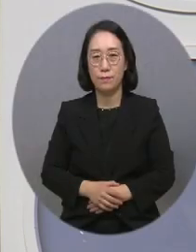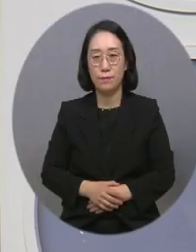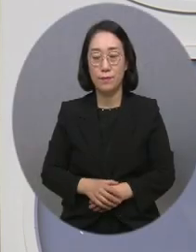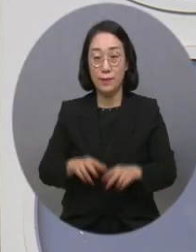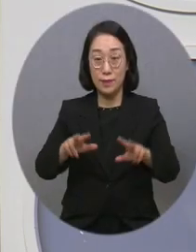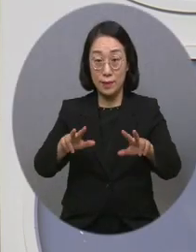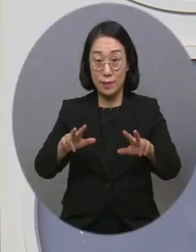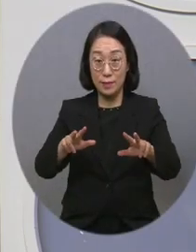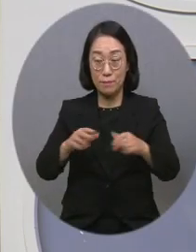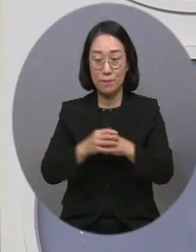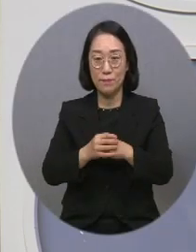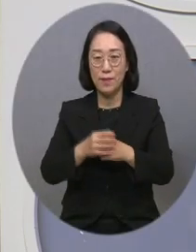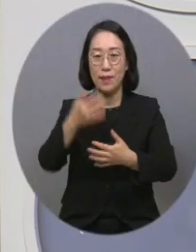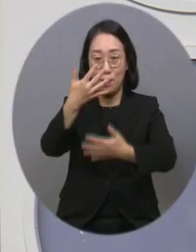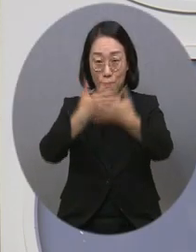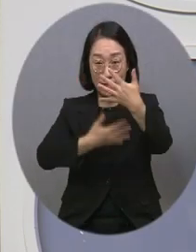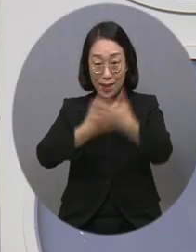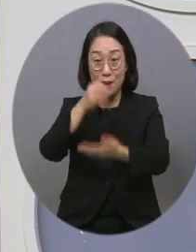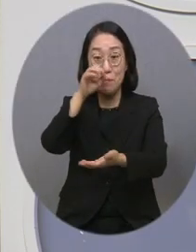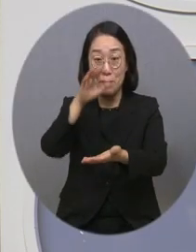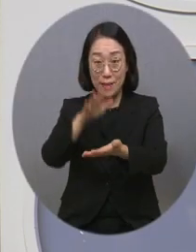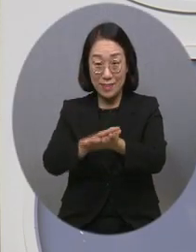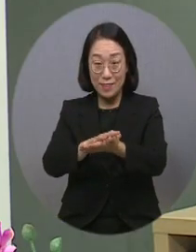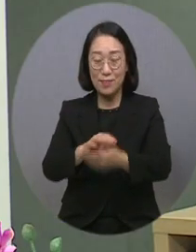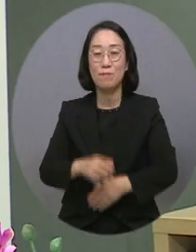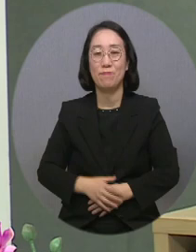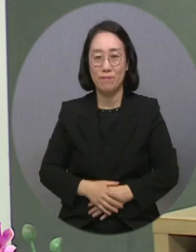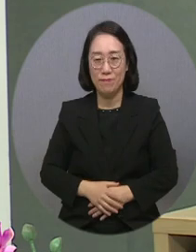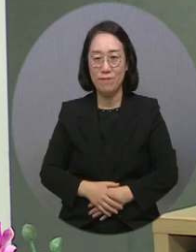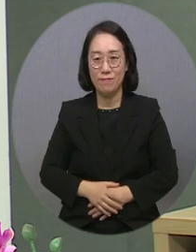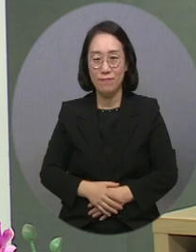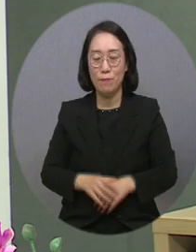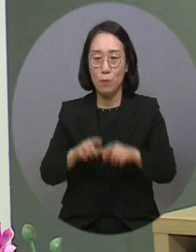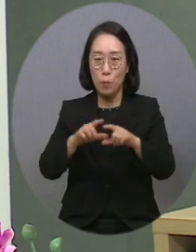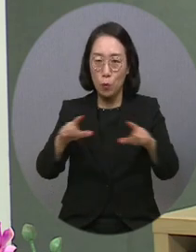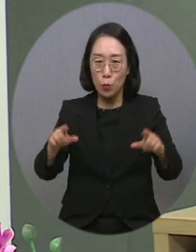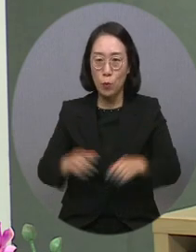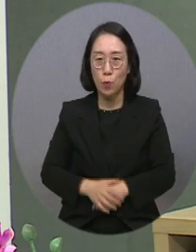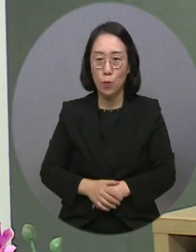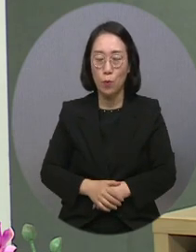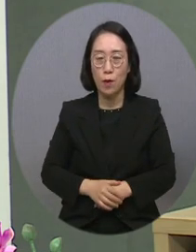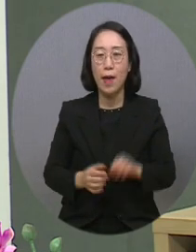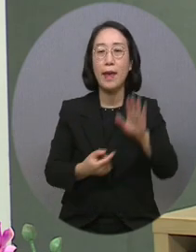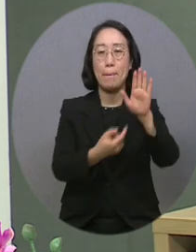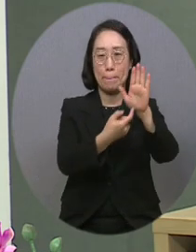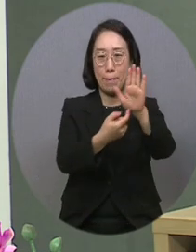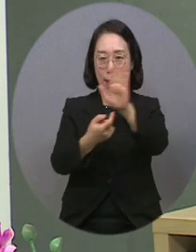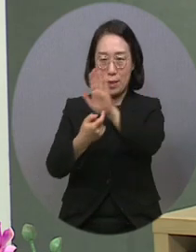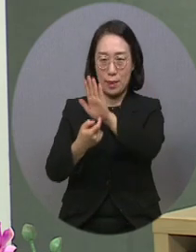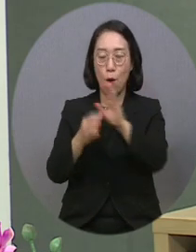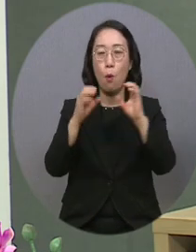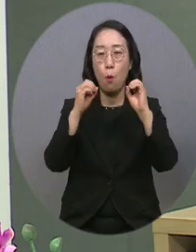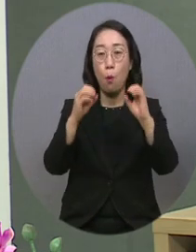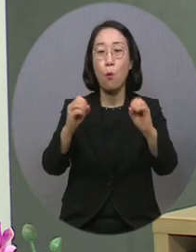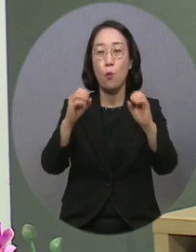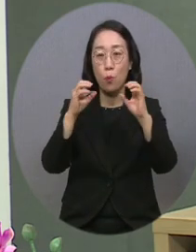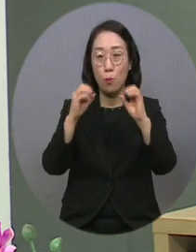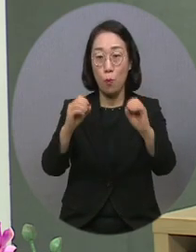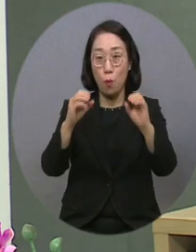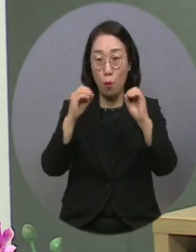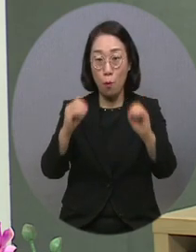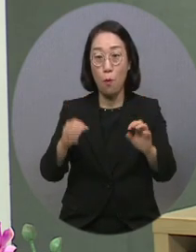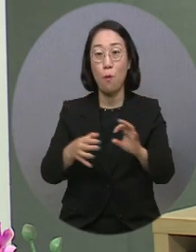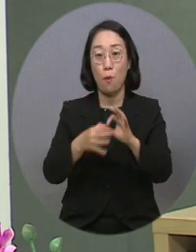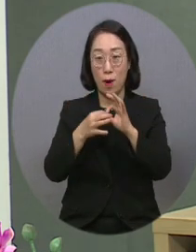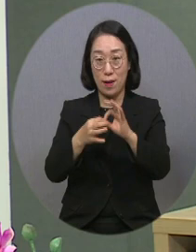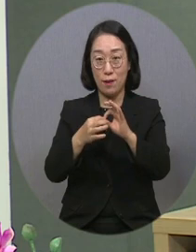지금 얘기 그 영상을 봤습니다. 봤는데 네. 주로 이제 캠페인 그런 그 여러 가지 홍보